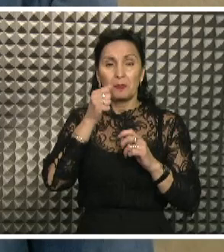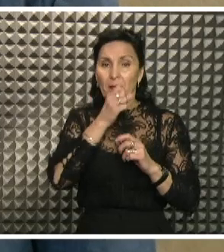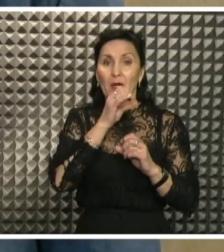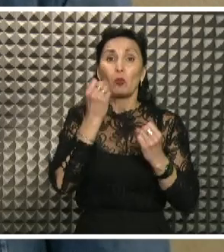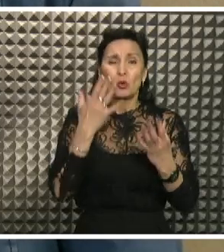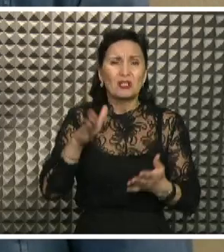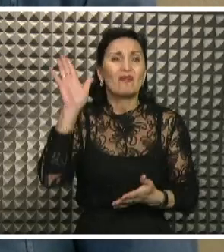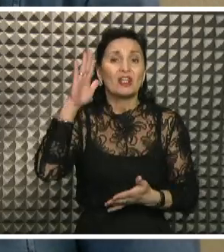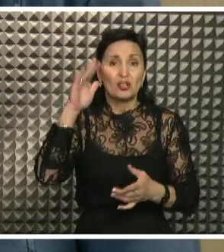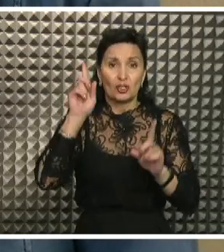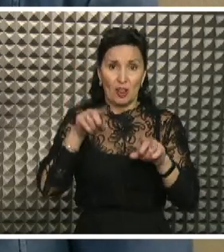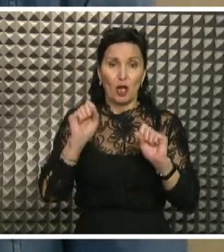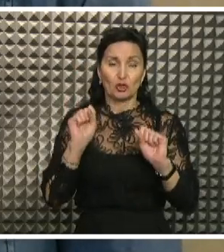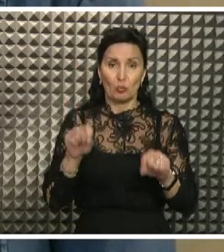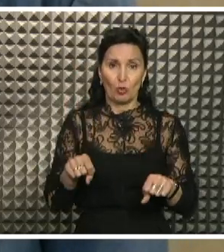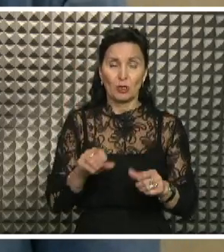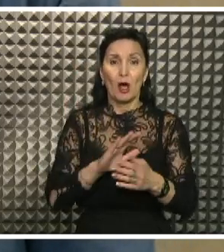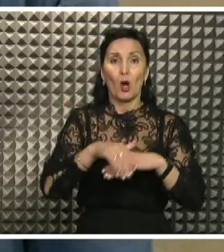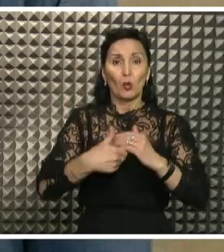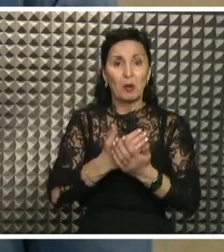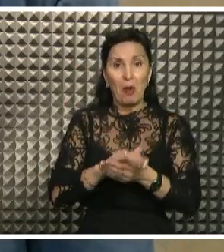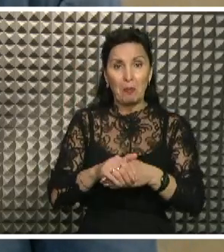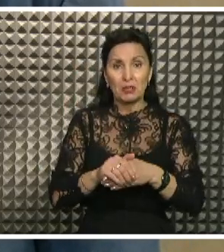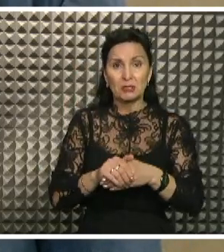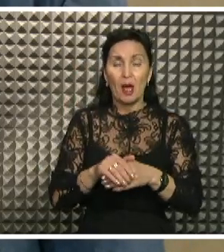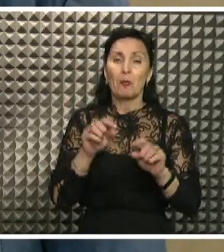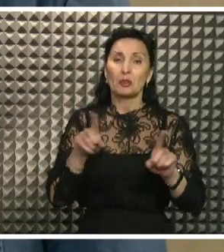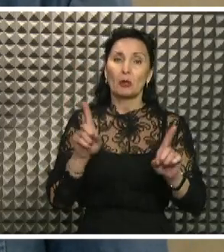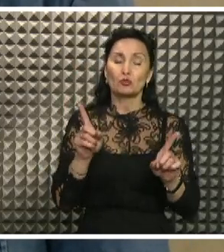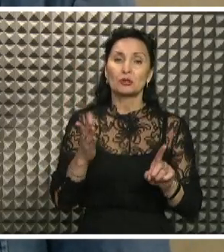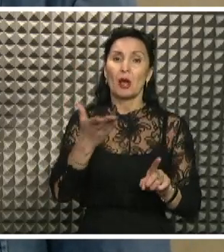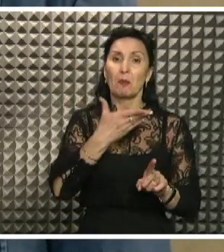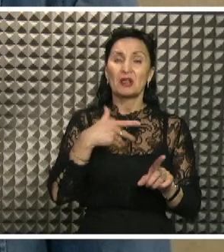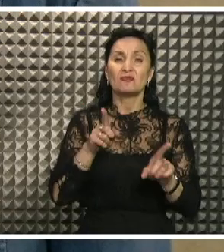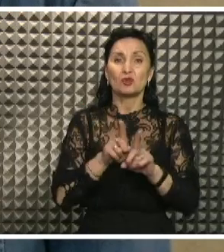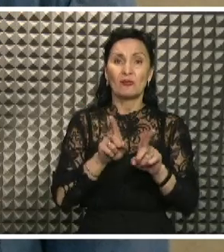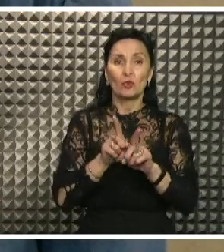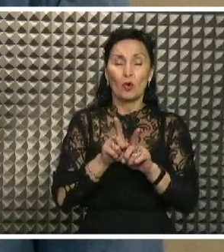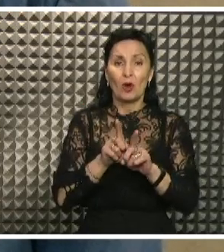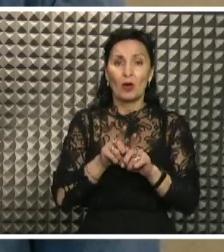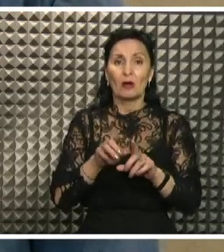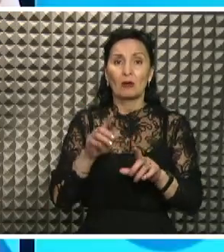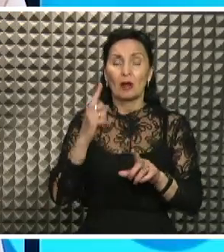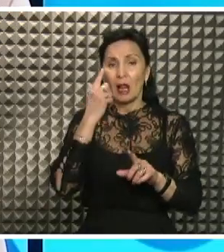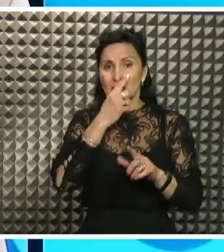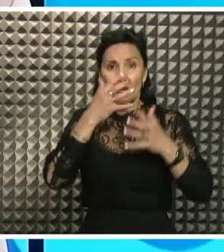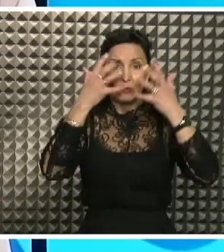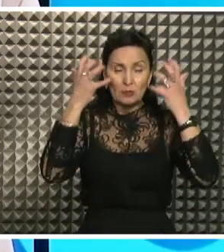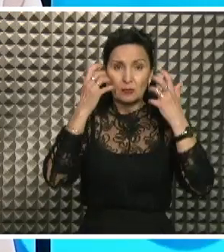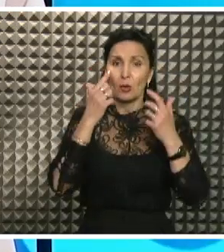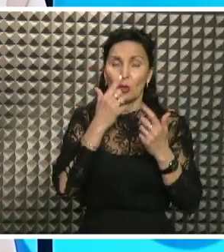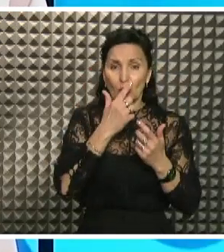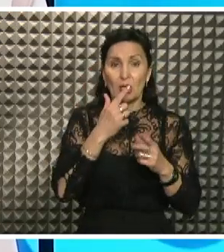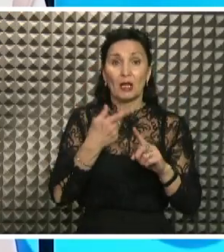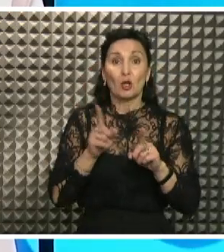даже водичкой. Это помыть руки, потому что мы все равно прикасаемся к глазам, к носу там и так далее. То